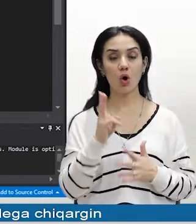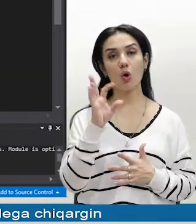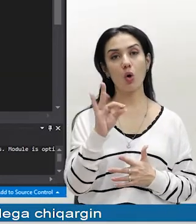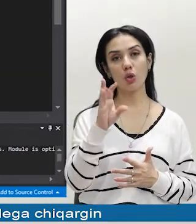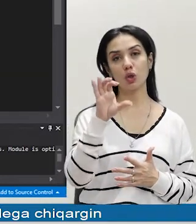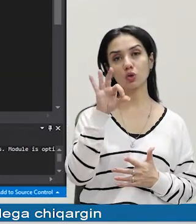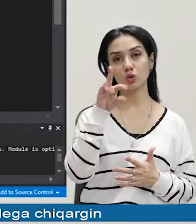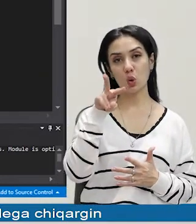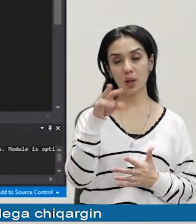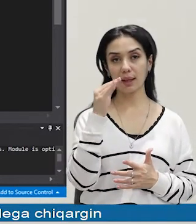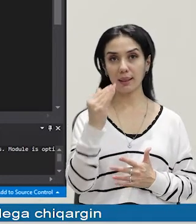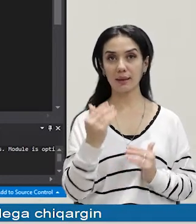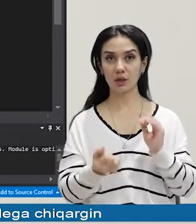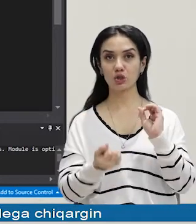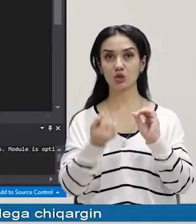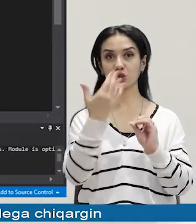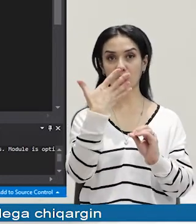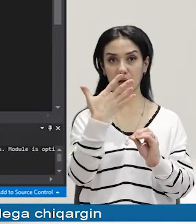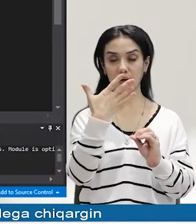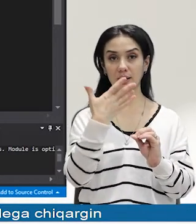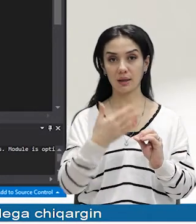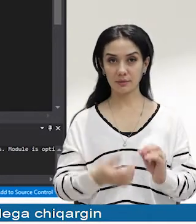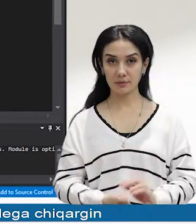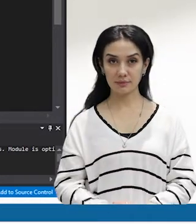konsolga chiqargin.